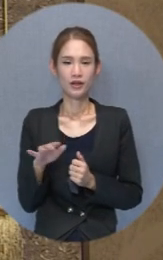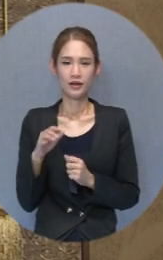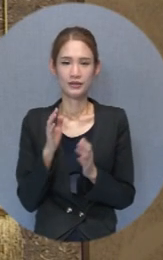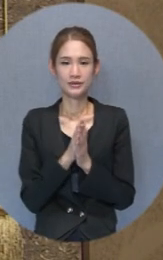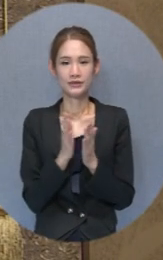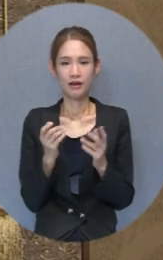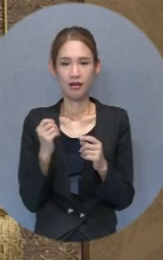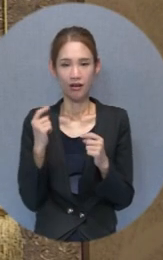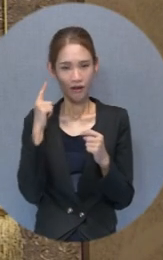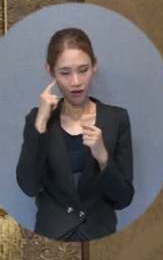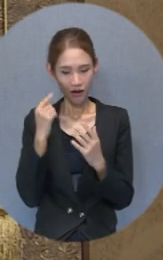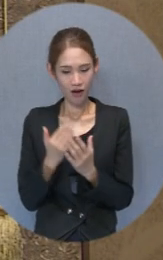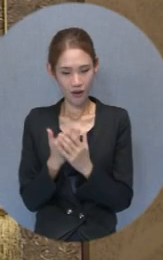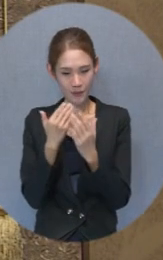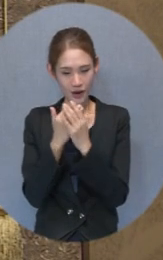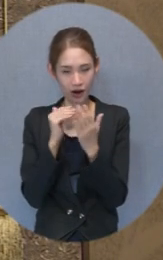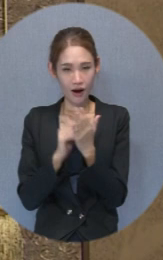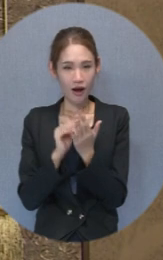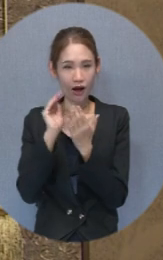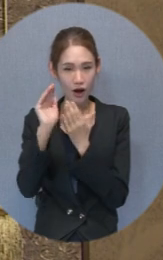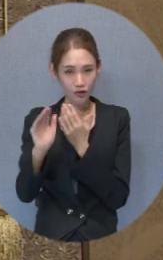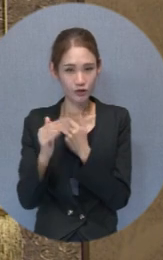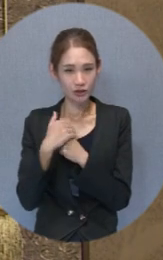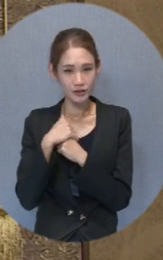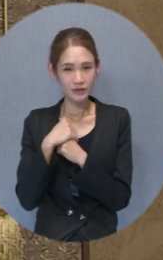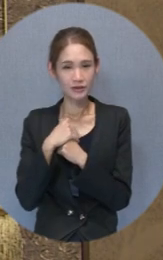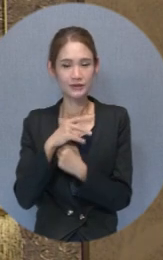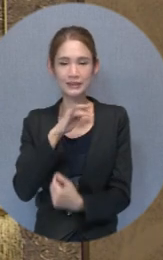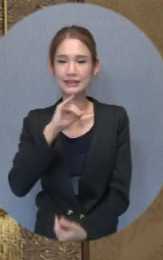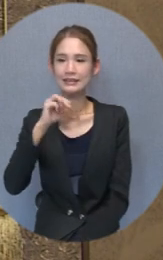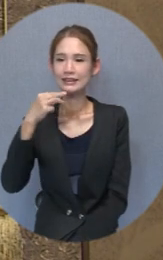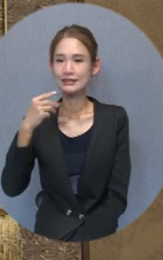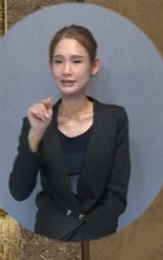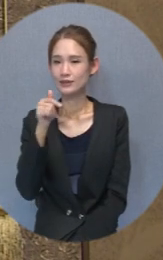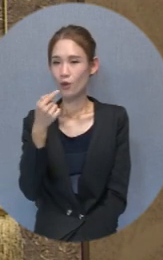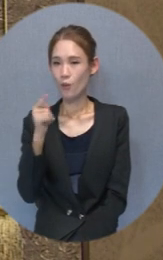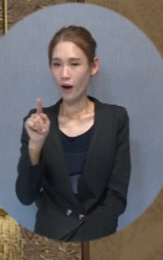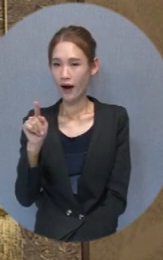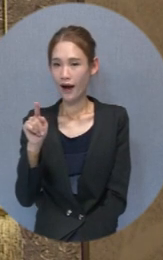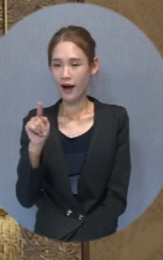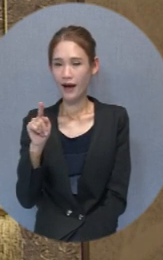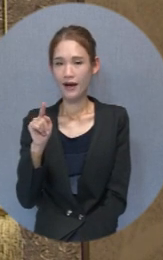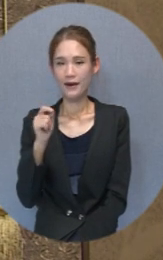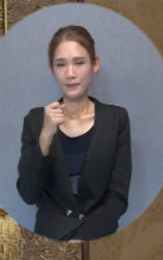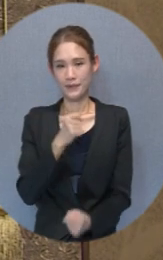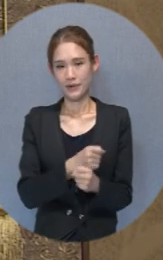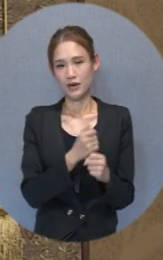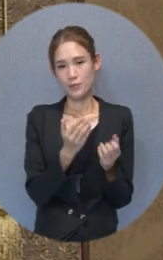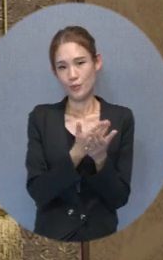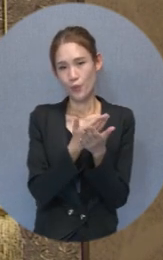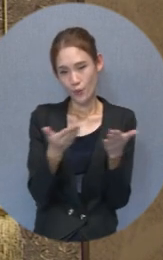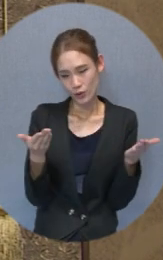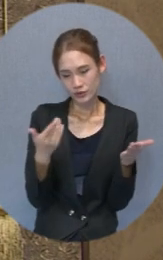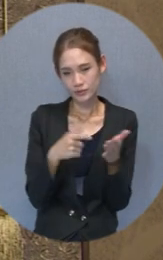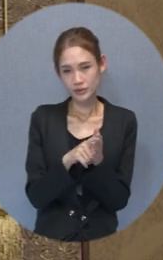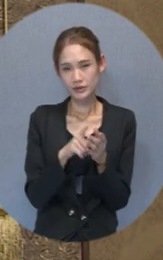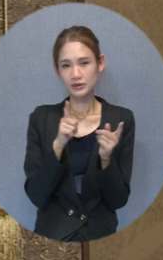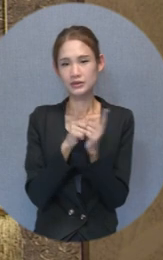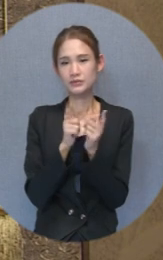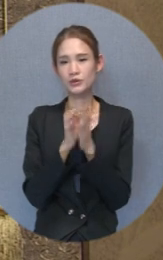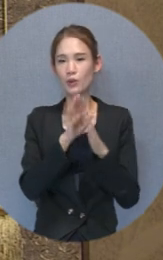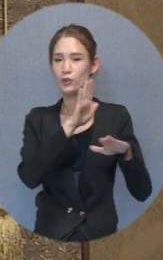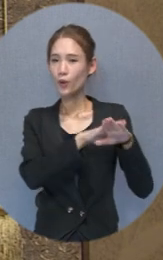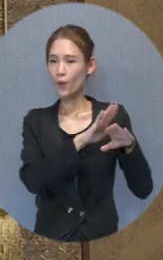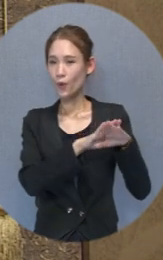촉각책을 개발을 하고 난 다음에 저희가 네. 그걸 키트화 시켜요. 보급을 하려면 이게 수작업으로 만들어져야 되기